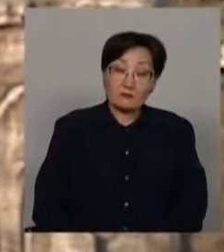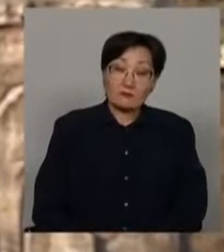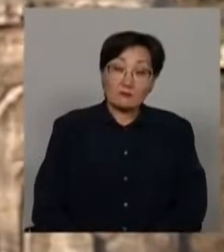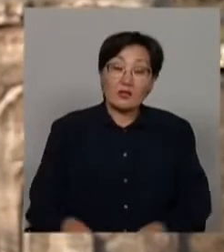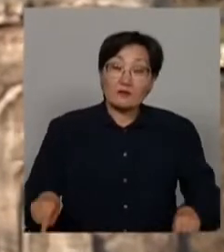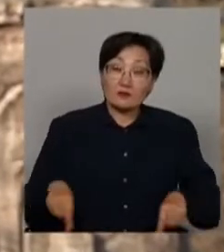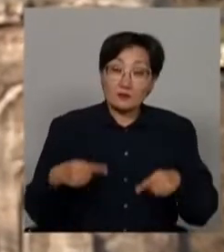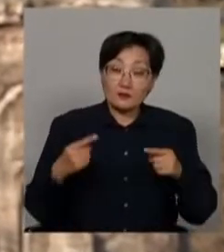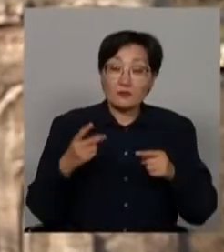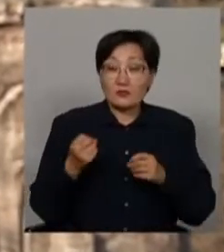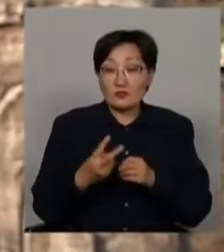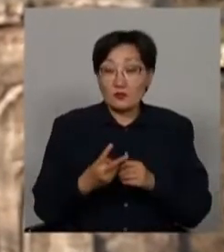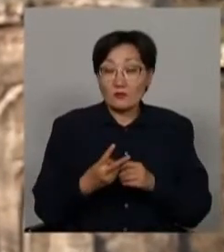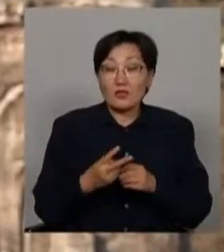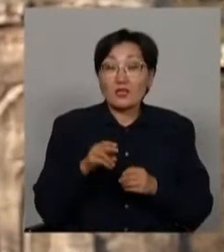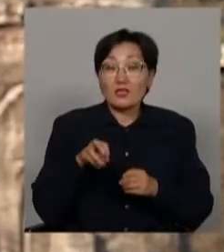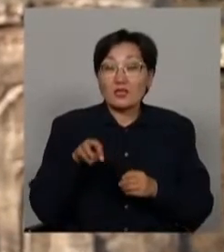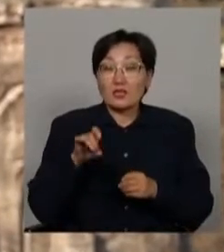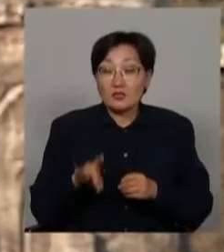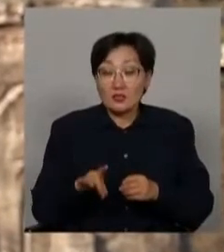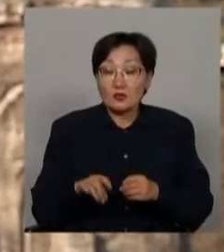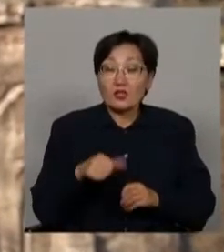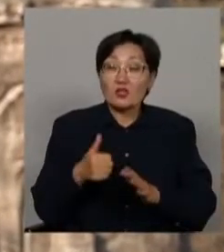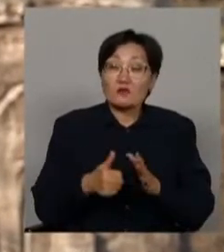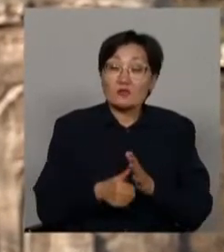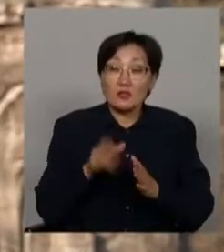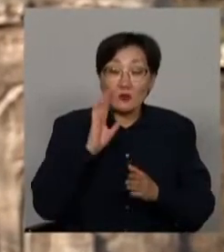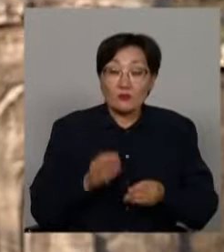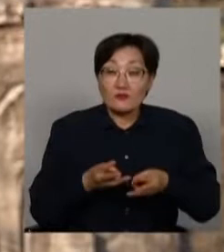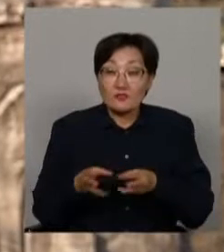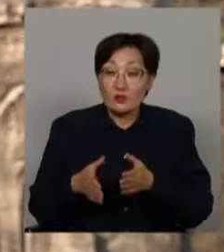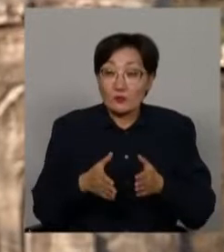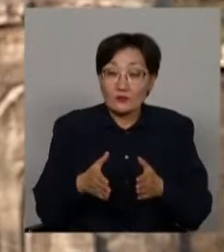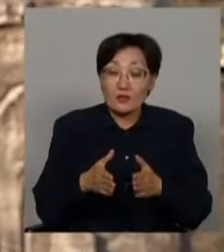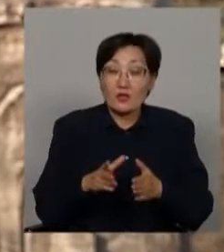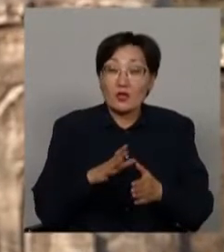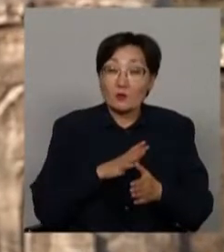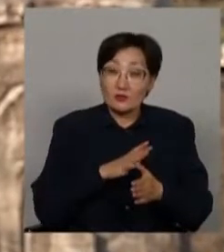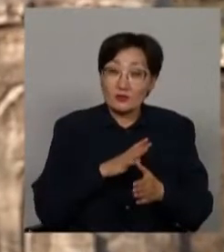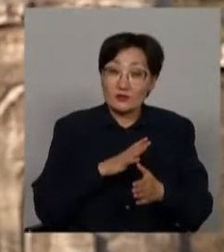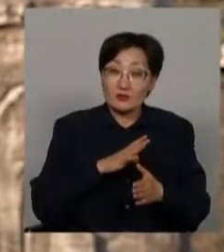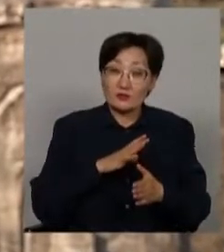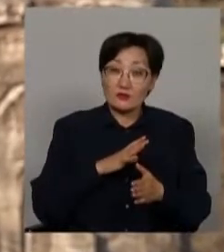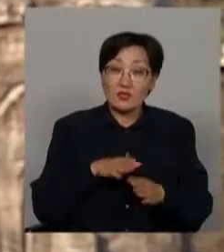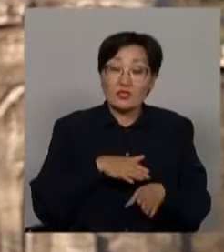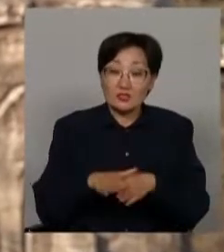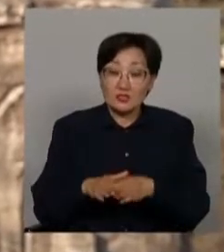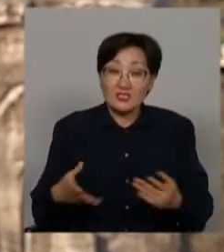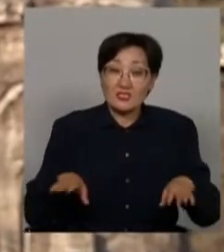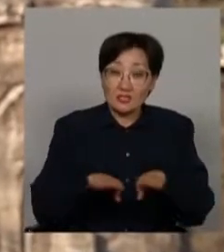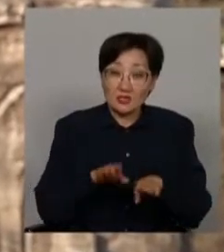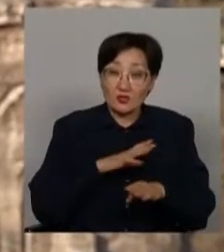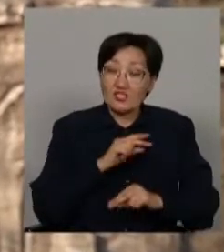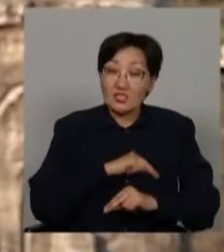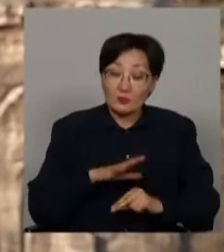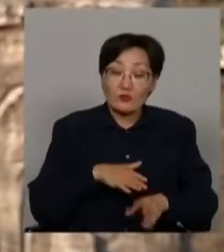Восстановление 12 коллекторов из 16 водоотводных коллекторов. 12 коллекторов были заилены, забиты и закрыты. Они не